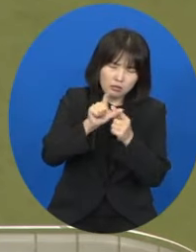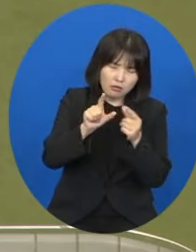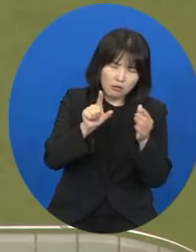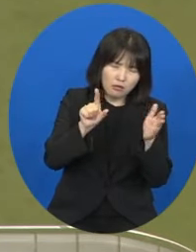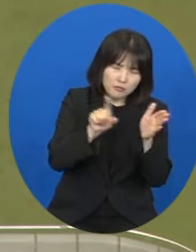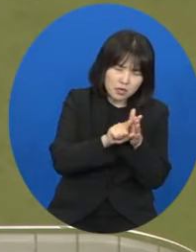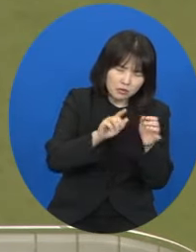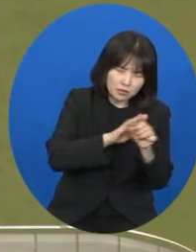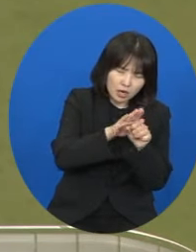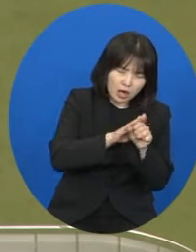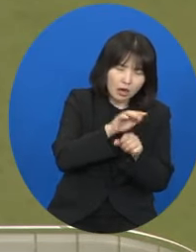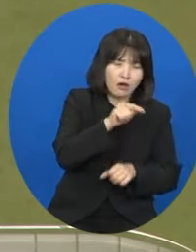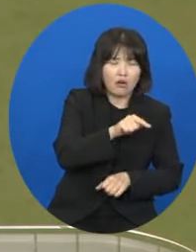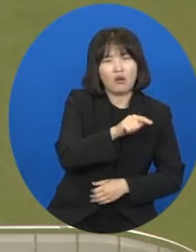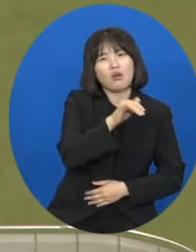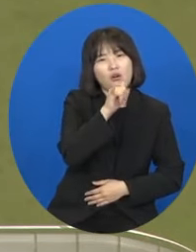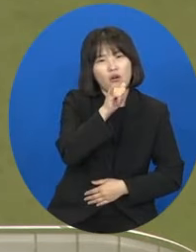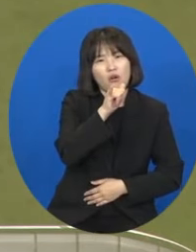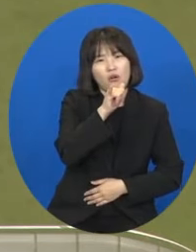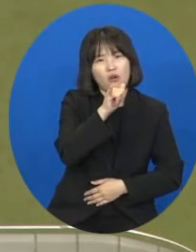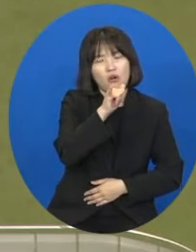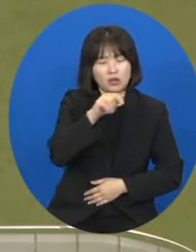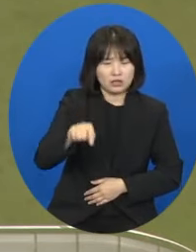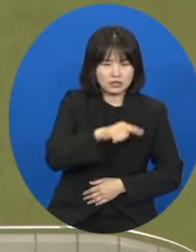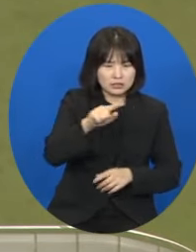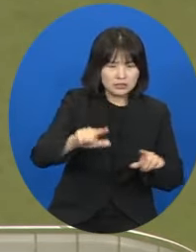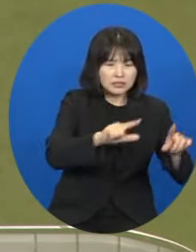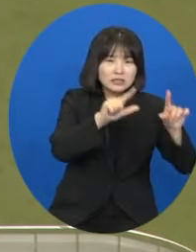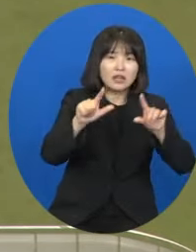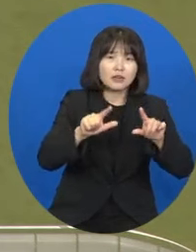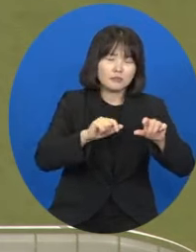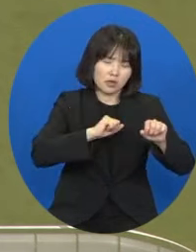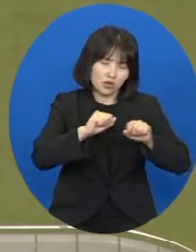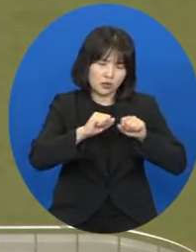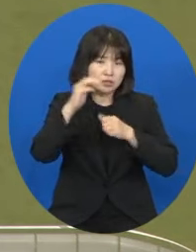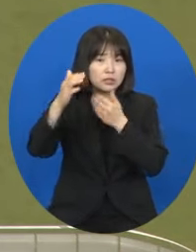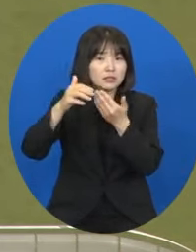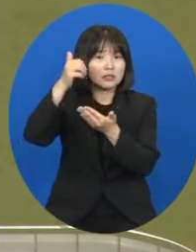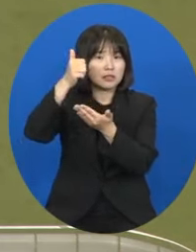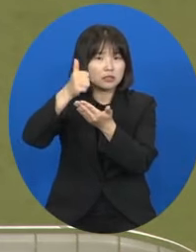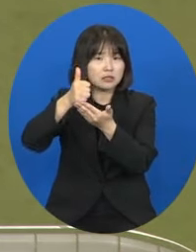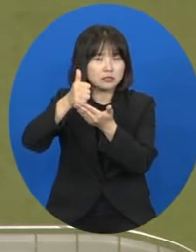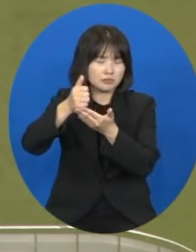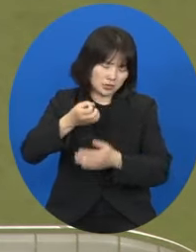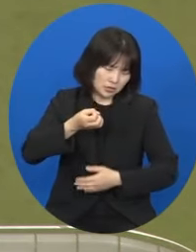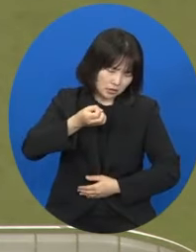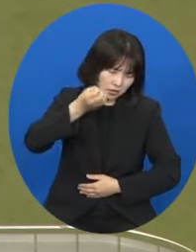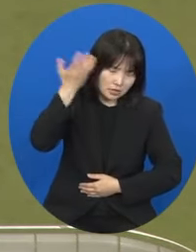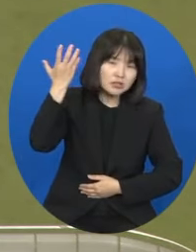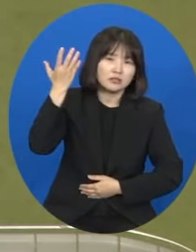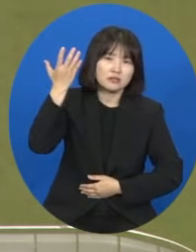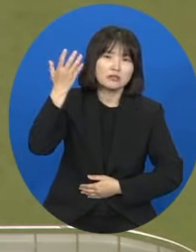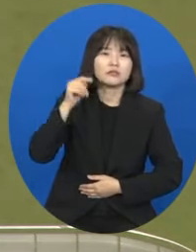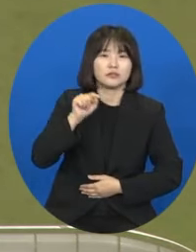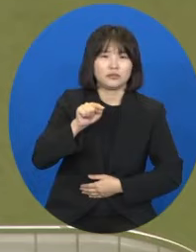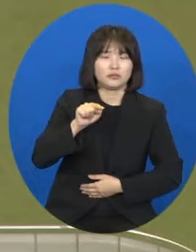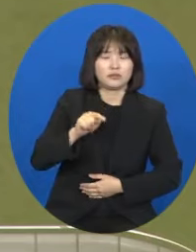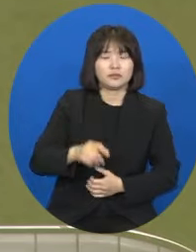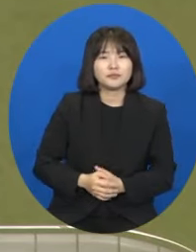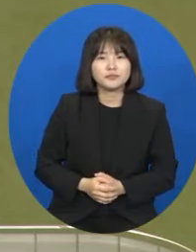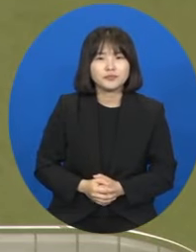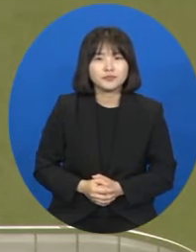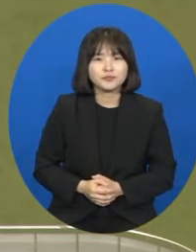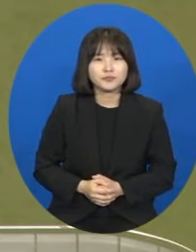것이 있었던 것이죠. 그들의 삶에 역사하셨던 하나님을 잊고 있었던 것입니다.